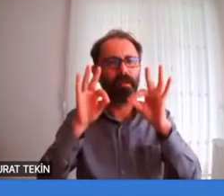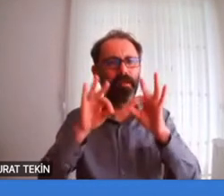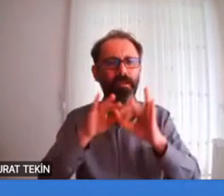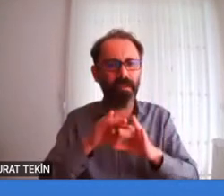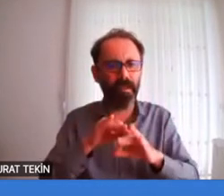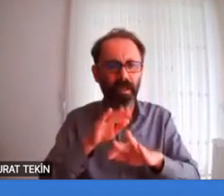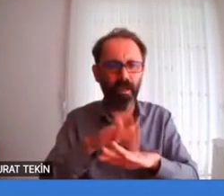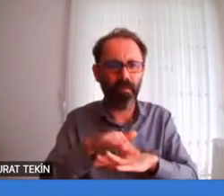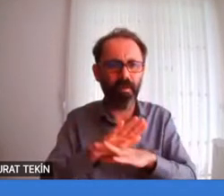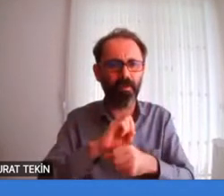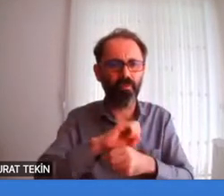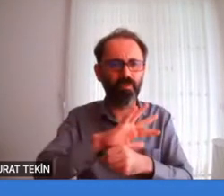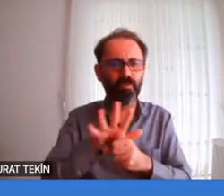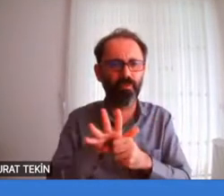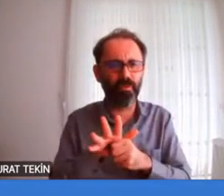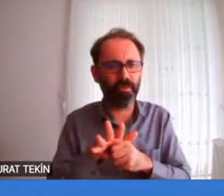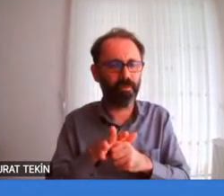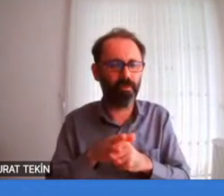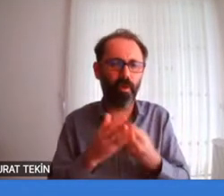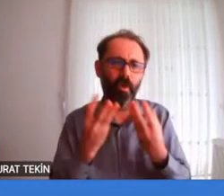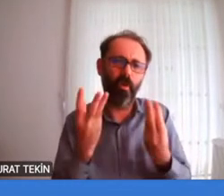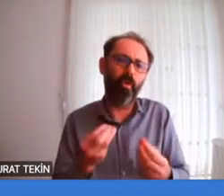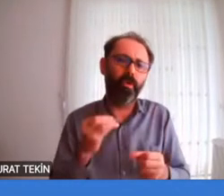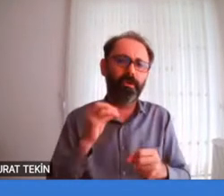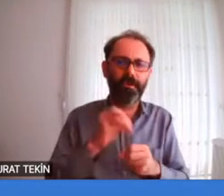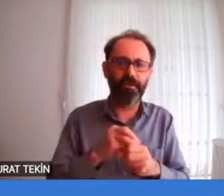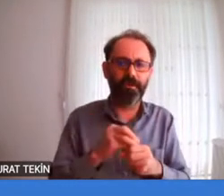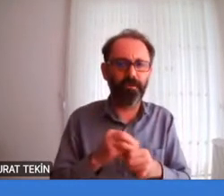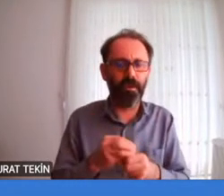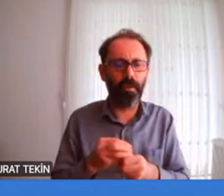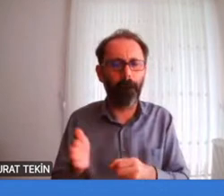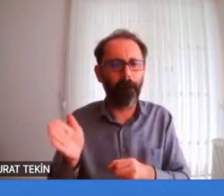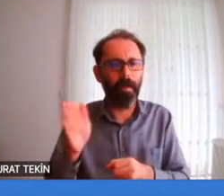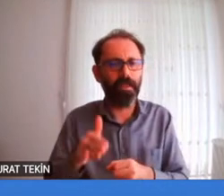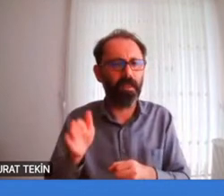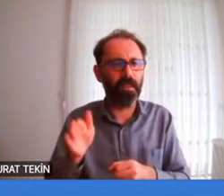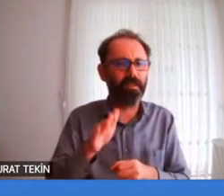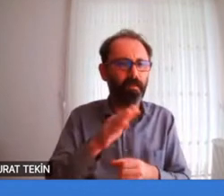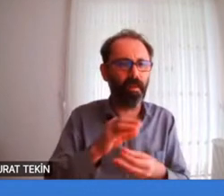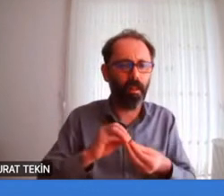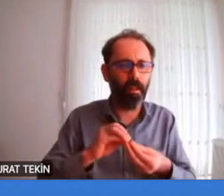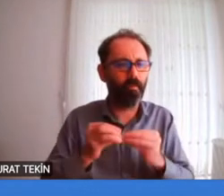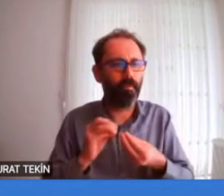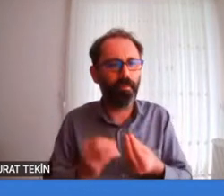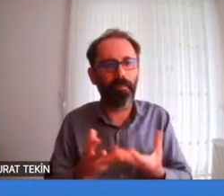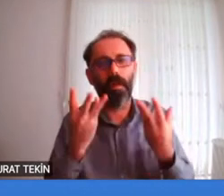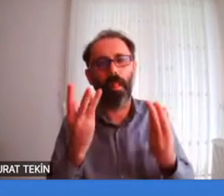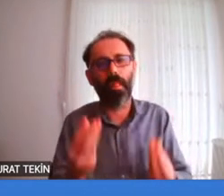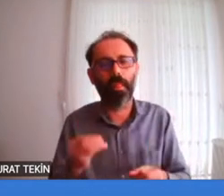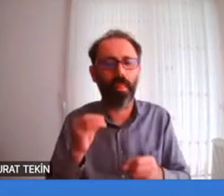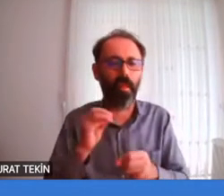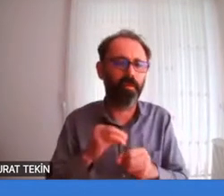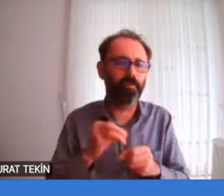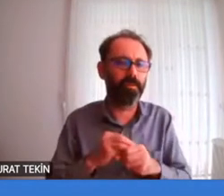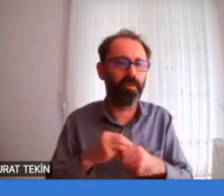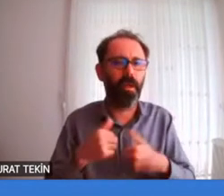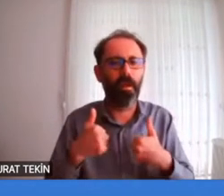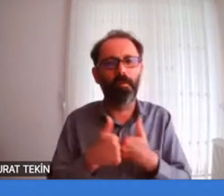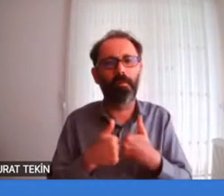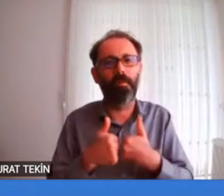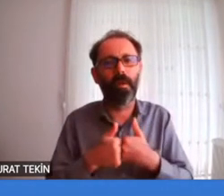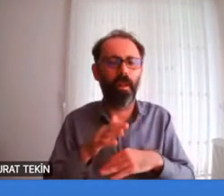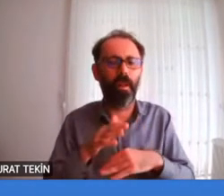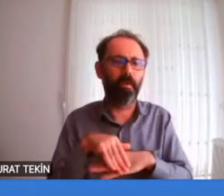oluşmadı, işte ortam oluşmadı, aksilikler de oldu. Biz hiç maç yapmadan ilk maça çıktık.